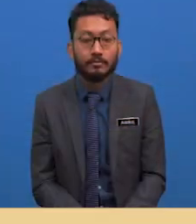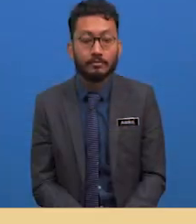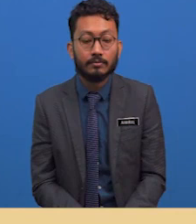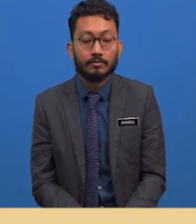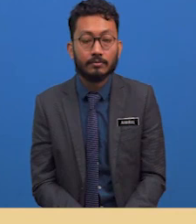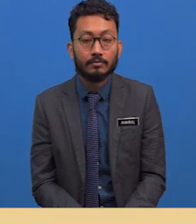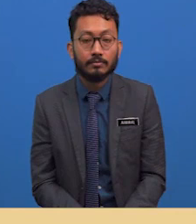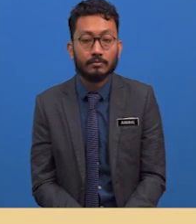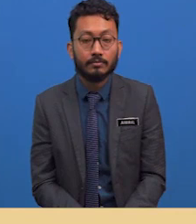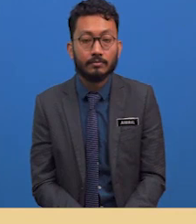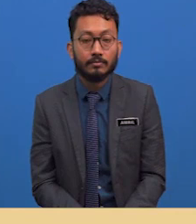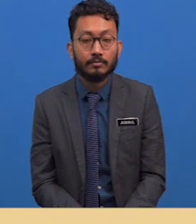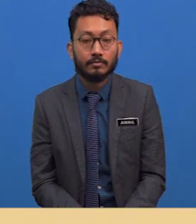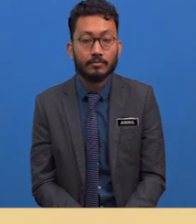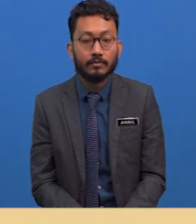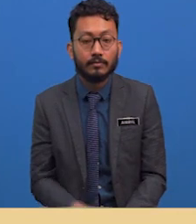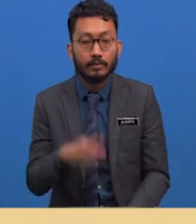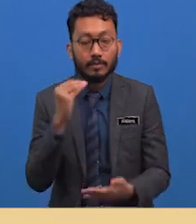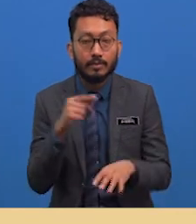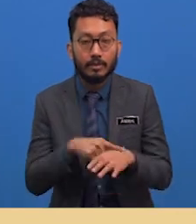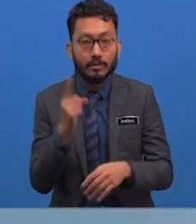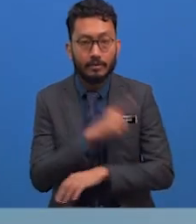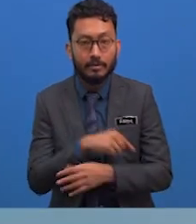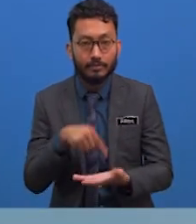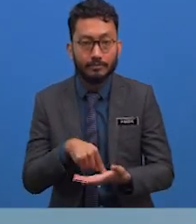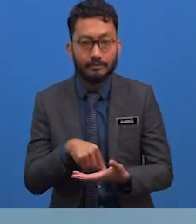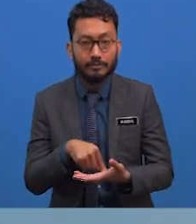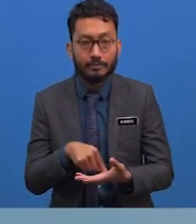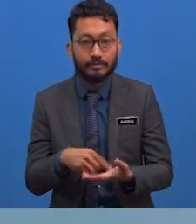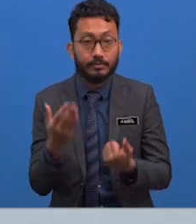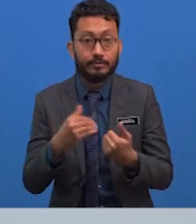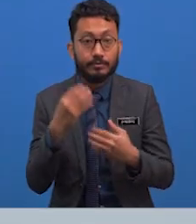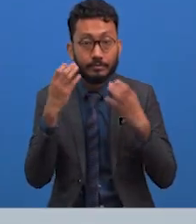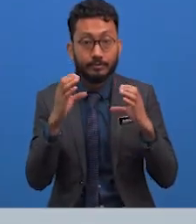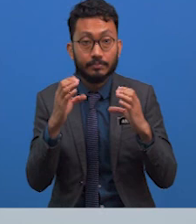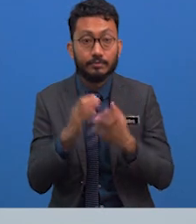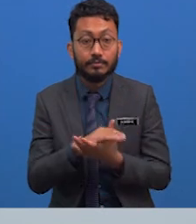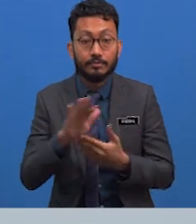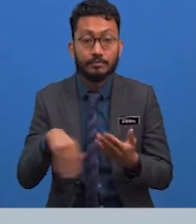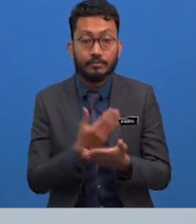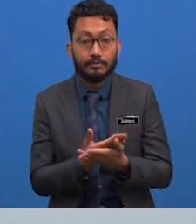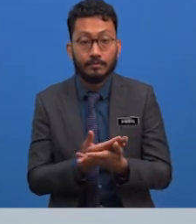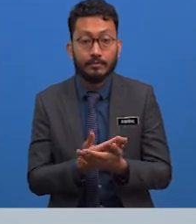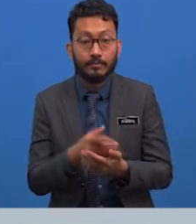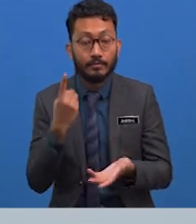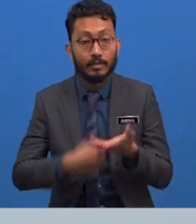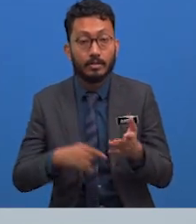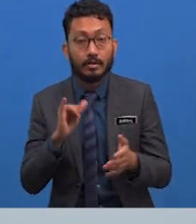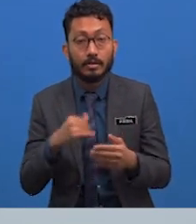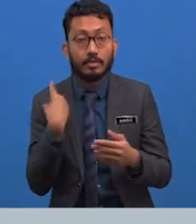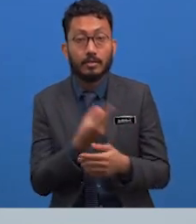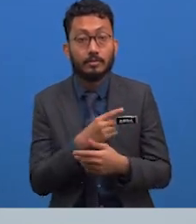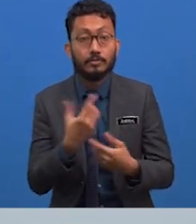Demikian tadi sesi pembelajaran kita pada hari ini. Mari cikgu simpulkan apa yang kita